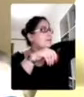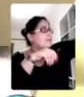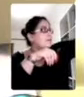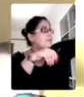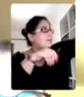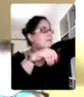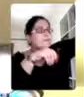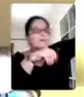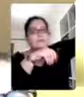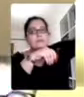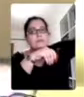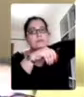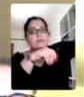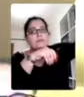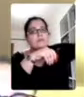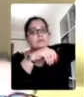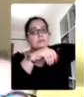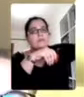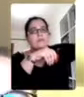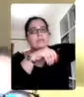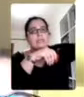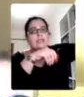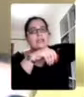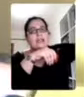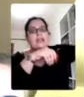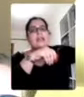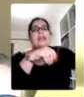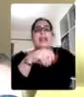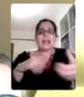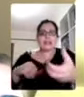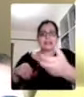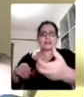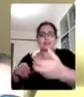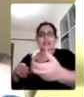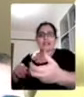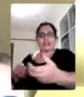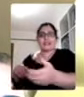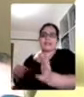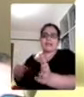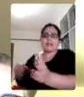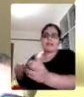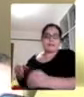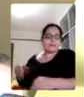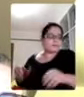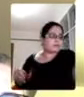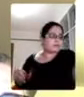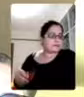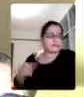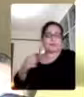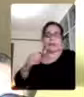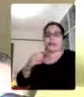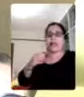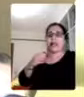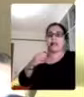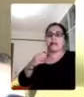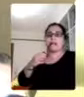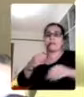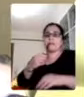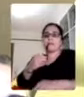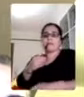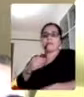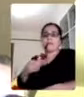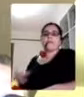pipoda. Churchwarden'lar bana da hep kullanılıyor geliyor. Yani kitap okumak falan Evet. diyorlar da yani Elde nasıl kitap tutacaksanız tamam. okuyabilmiş değilim